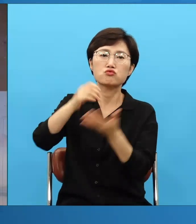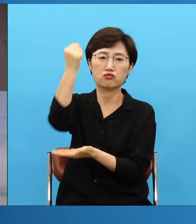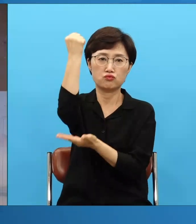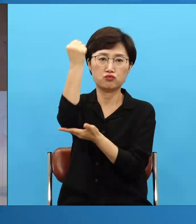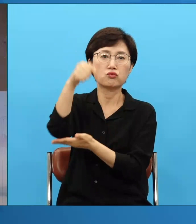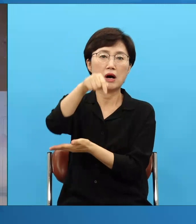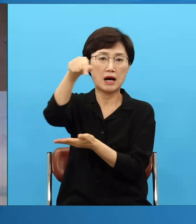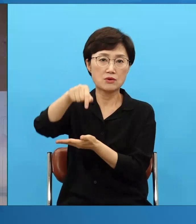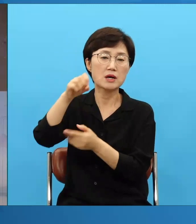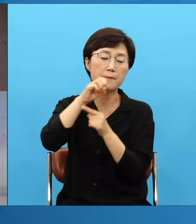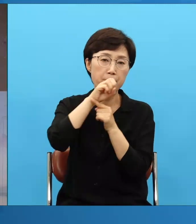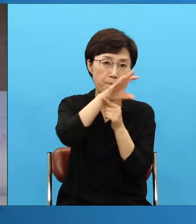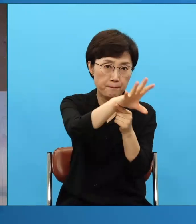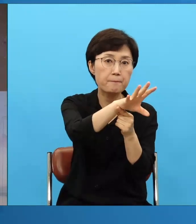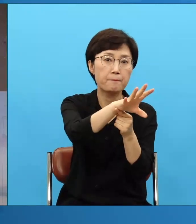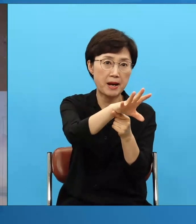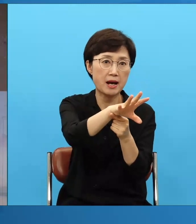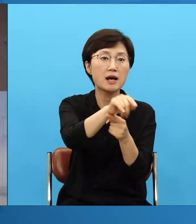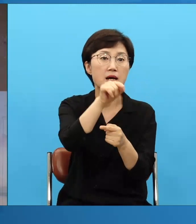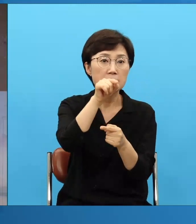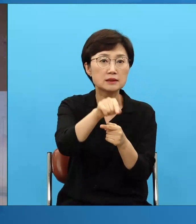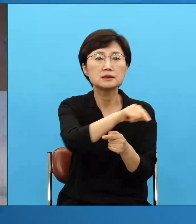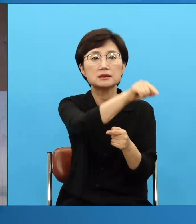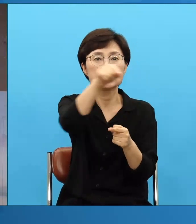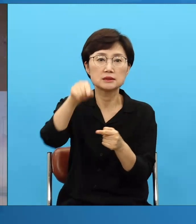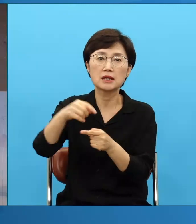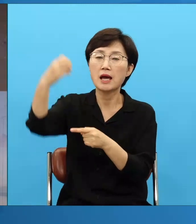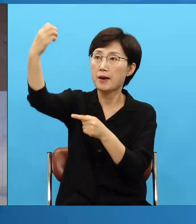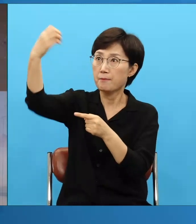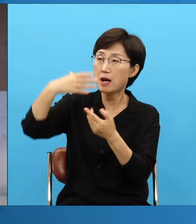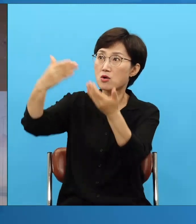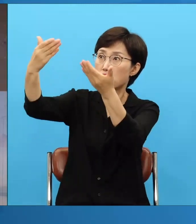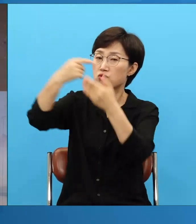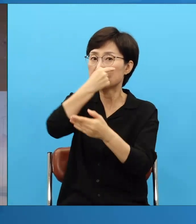여호와께서 구름 기둥 가운데서 그들에게 말씀하시니